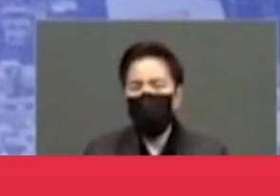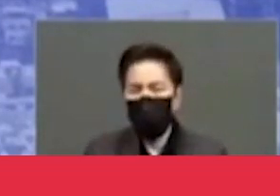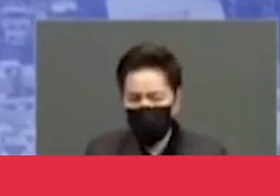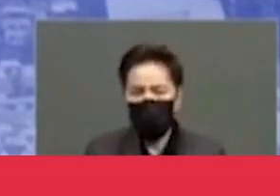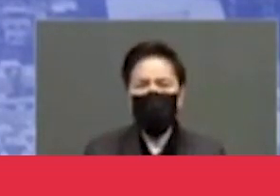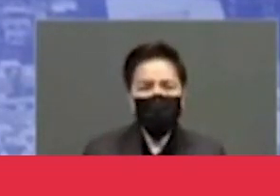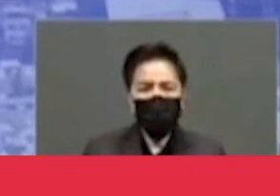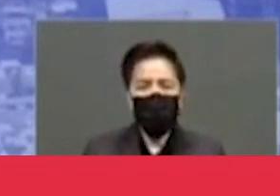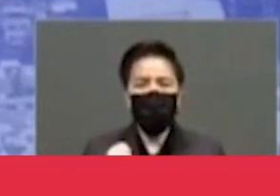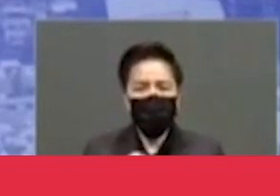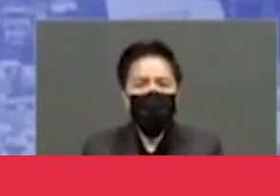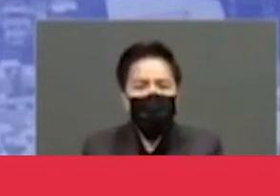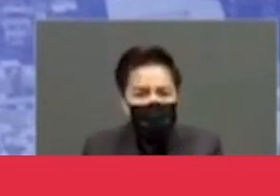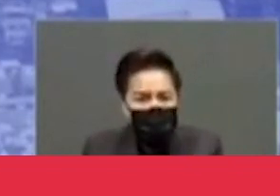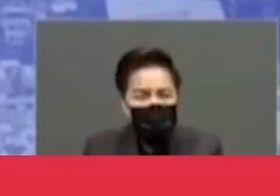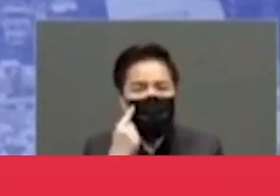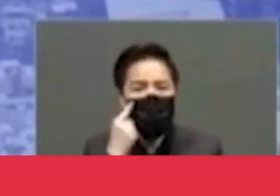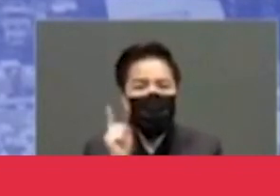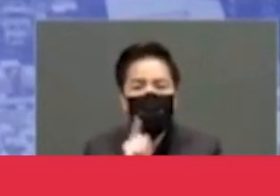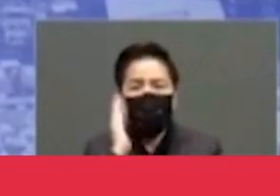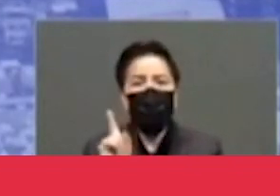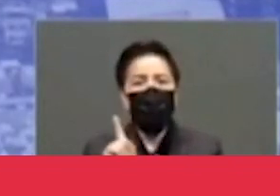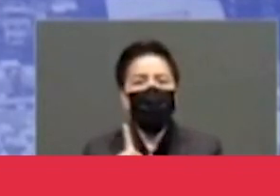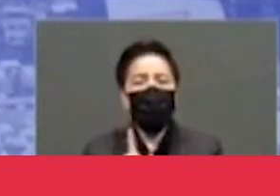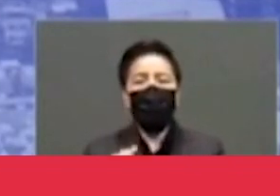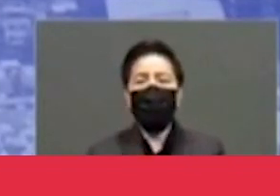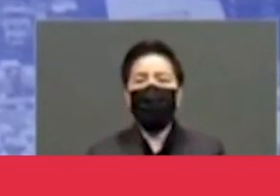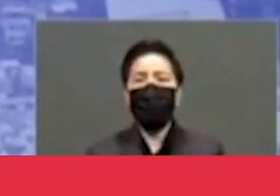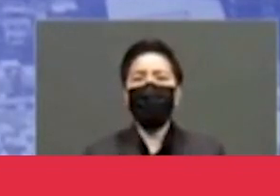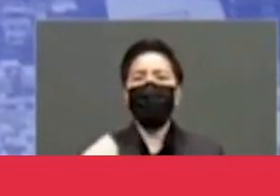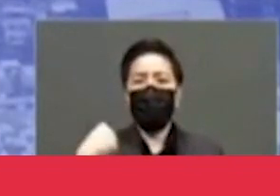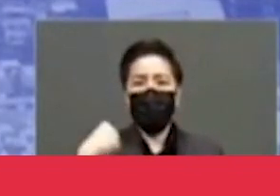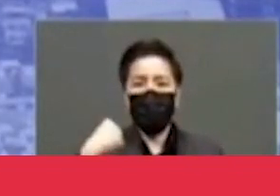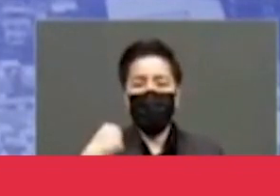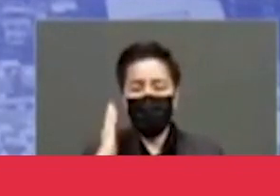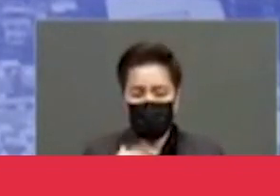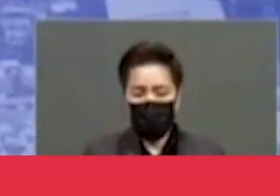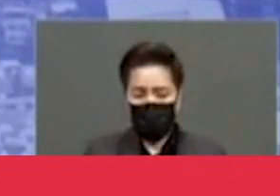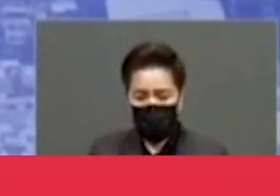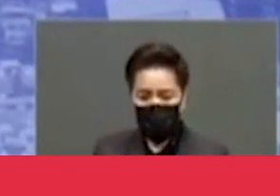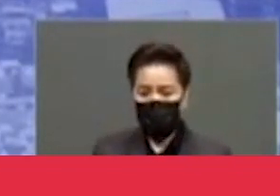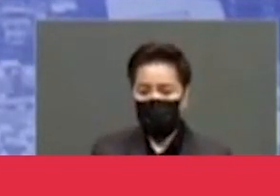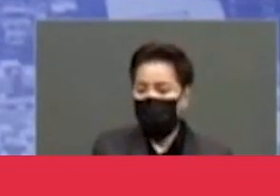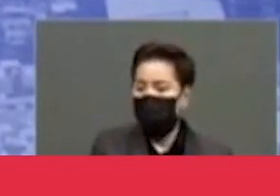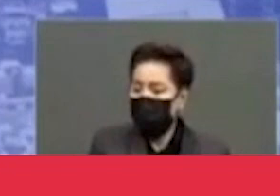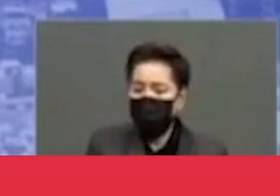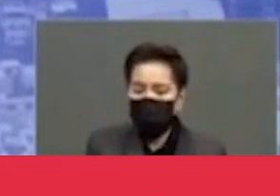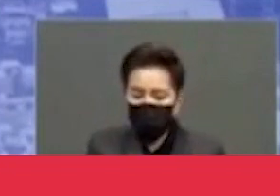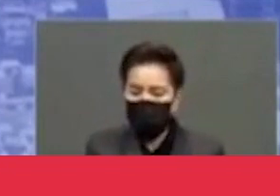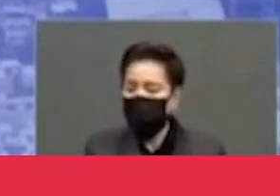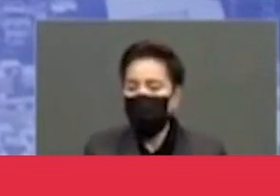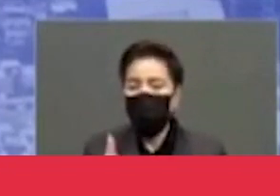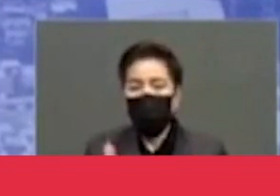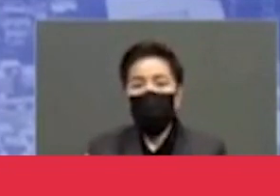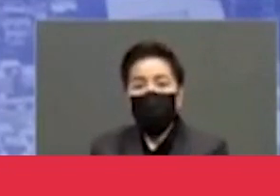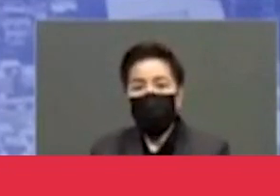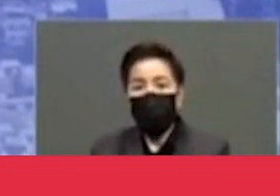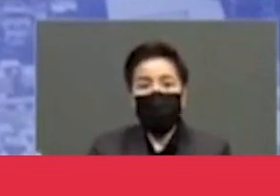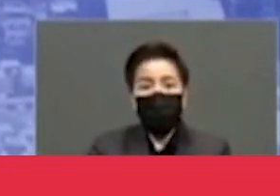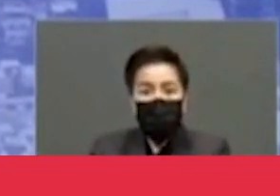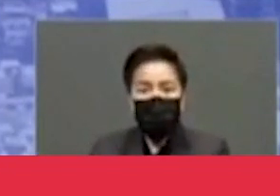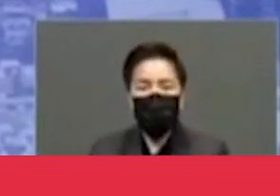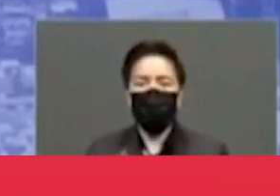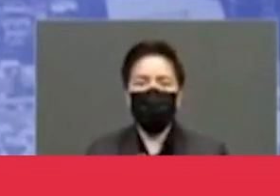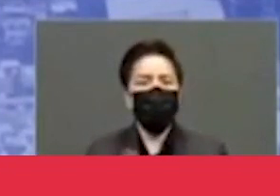ทางไม่สามารถเปิดโดยเสรีขอให้ประชาชนมั่นใจต้องเป็นไปตามเงื่อนไขความปลอดภัยและระบบสาธารณสุขต้องรองรับ